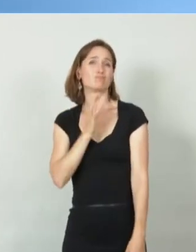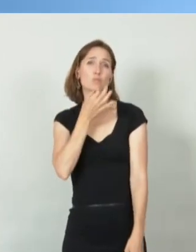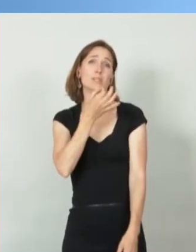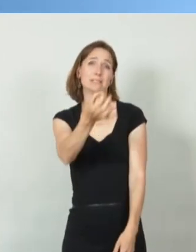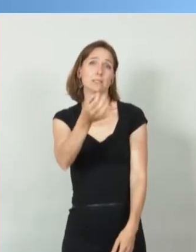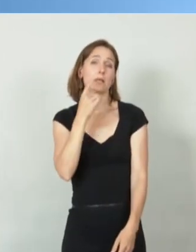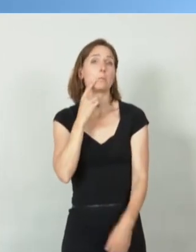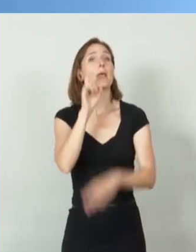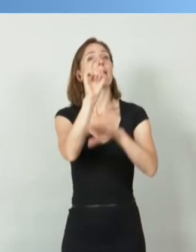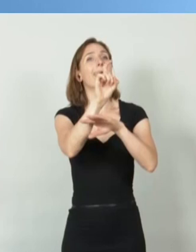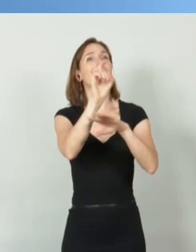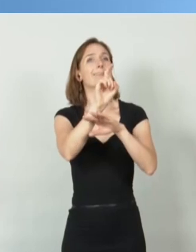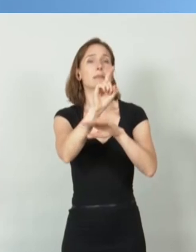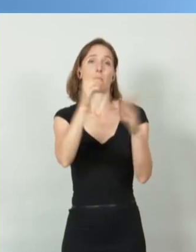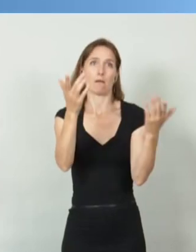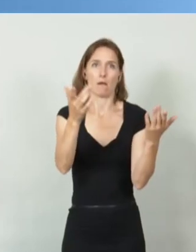malade